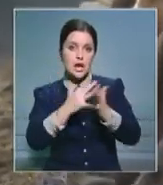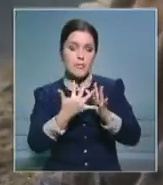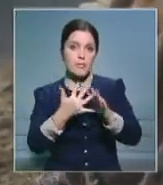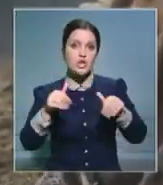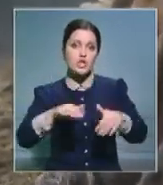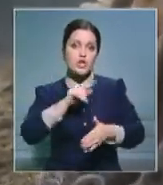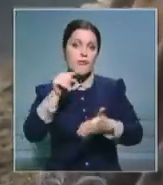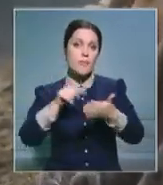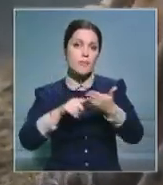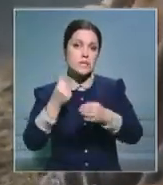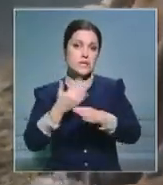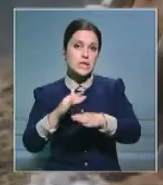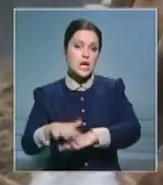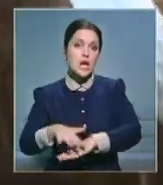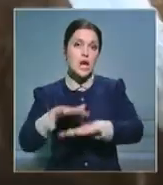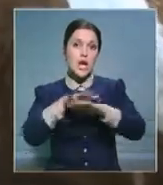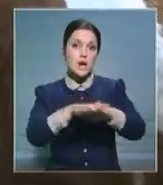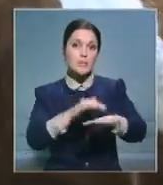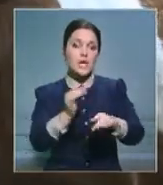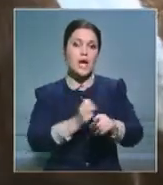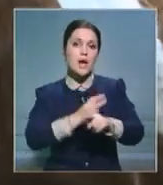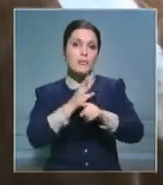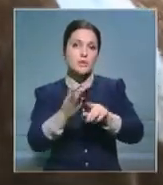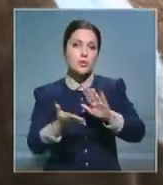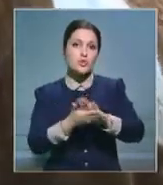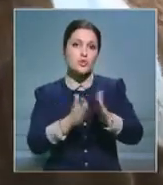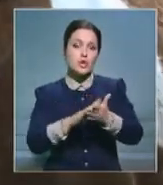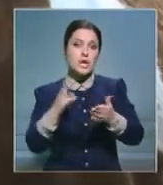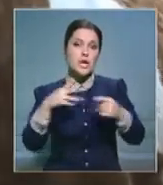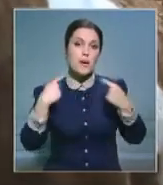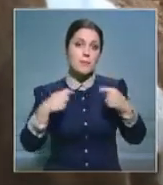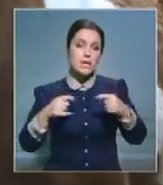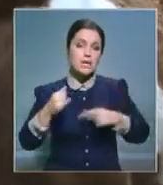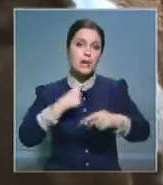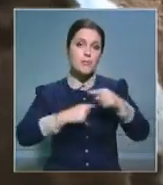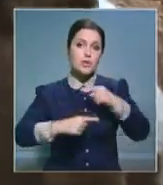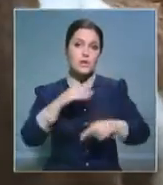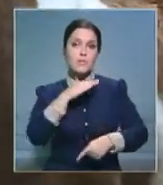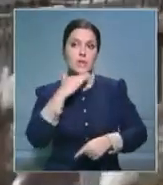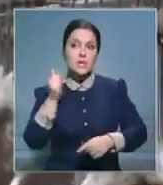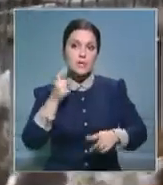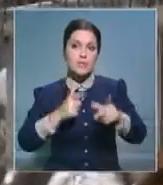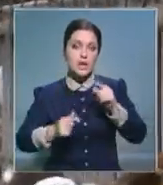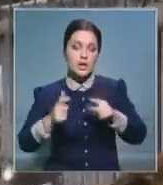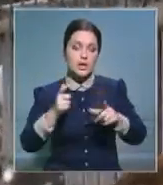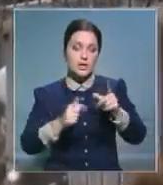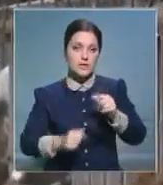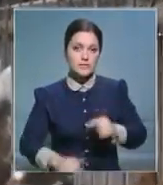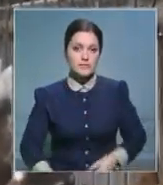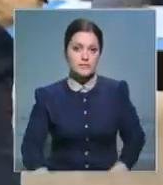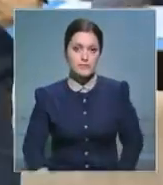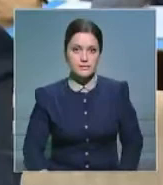вопрос с кредитованием производителей и обеспечить условиями для продажи и переработки мяса и молока.